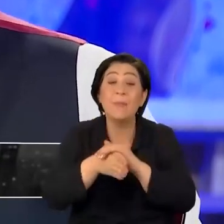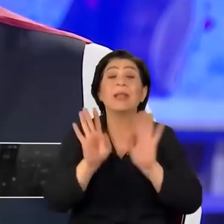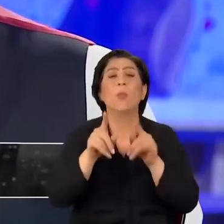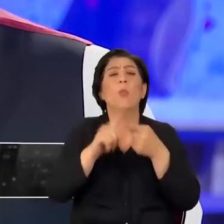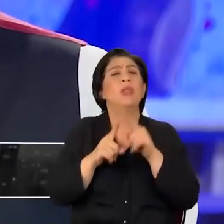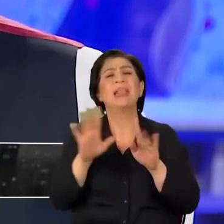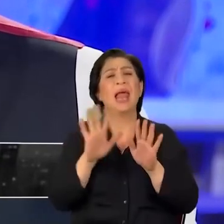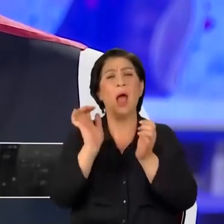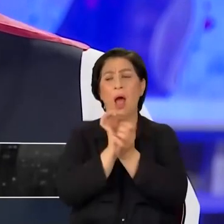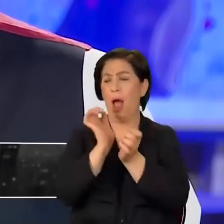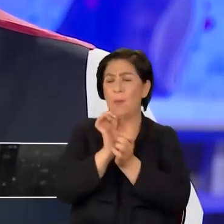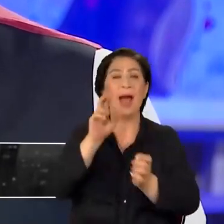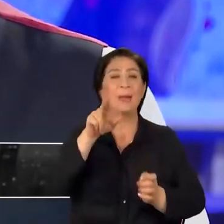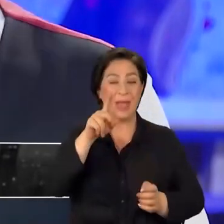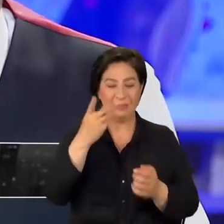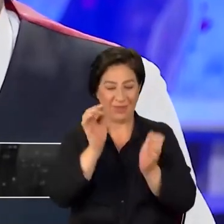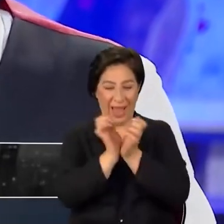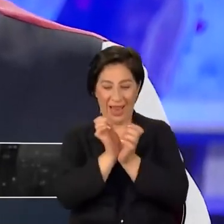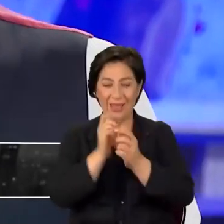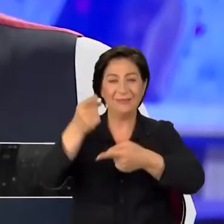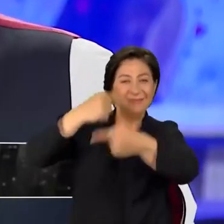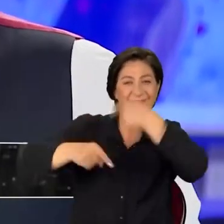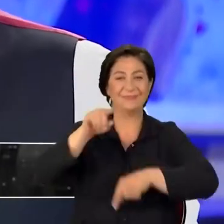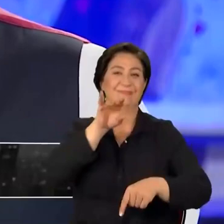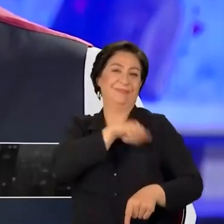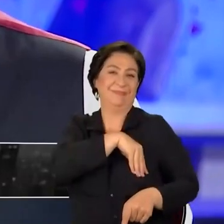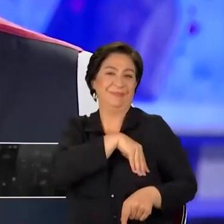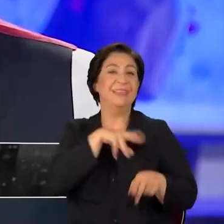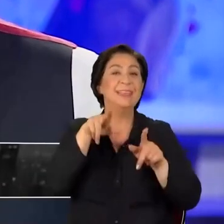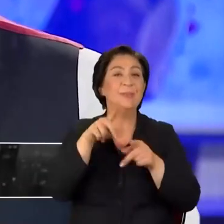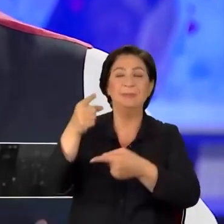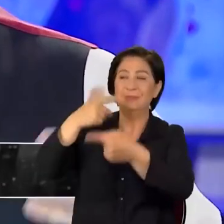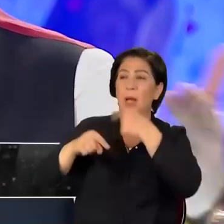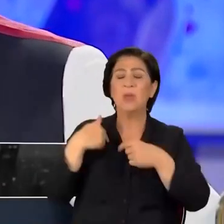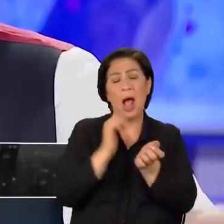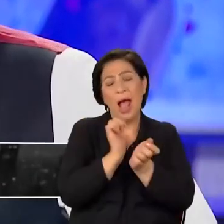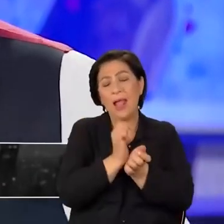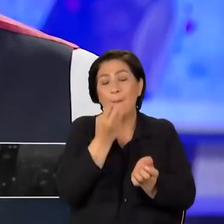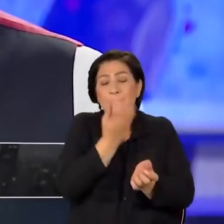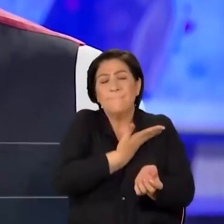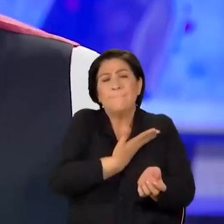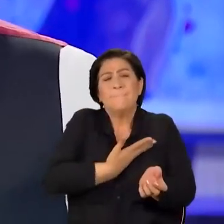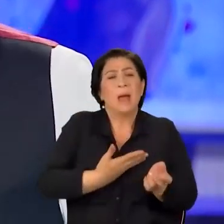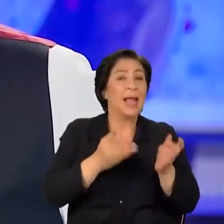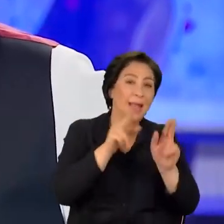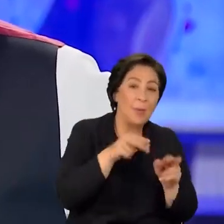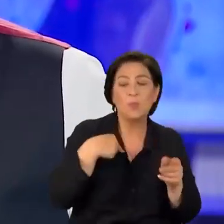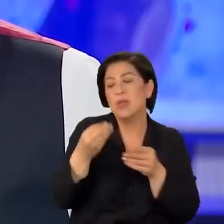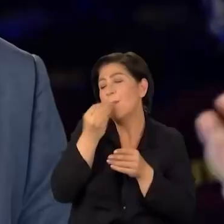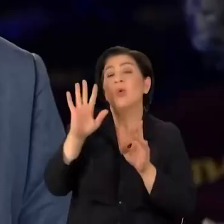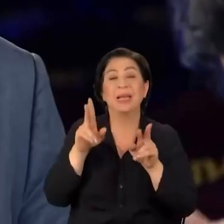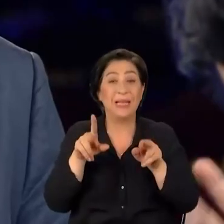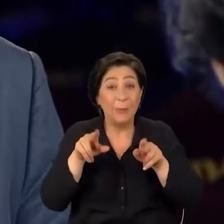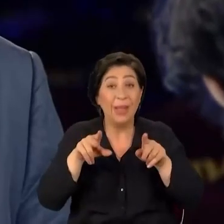değil. Bir aile arması taşır gibi. Aynen. Ya da bizde adet şöyledir, biz şu yemeği yemeyi severiz, bu yemeği yemeyi sevmeyiz gibilerden bir şey aslında.